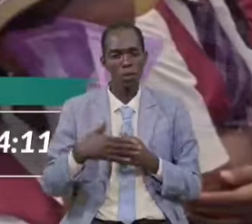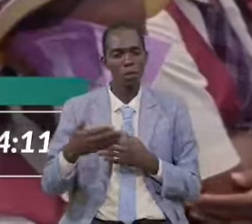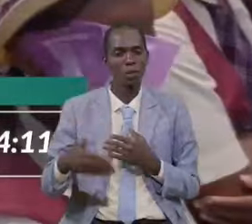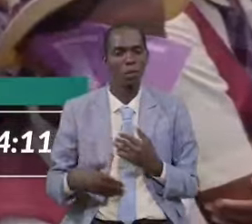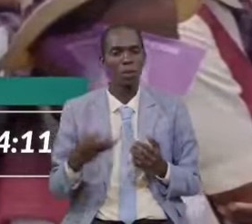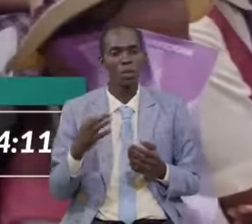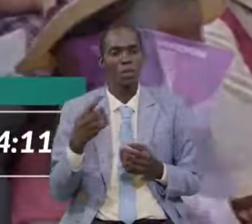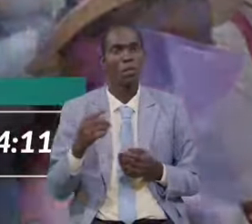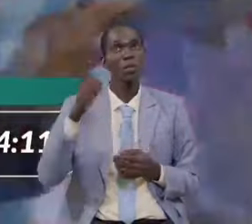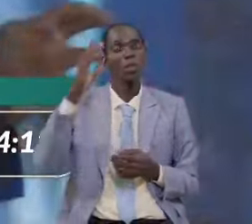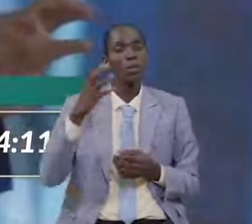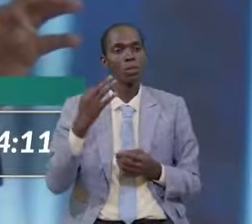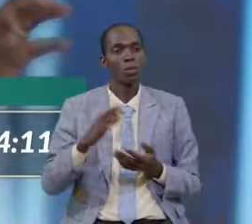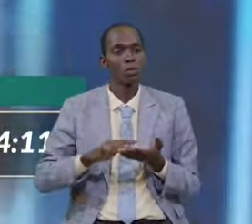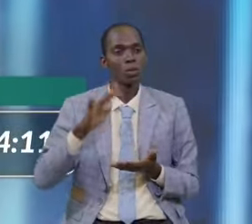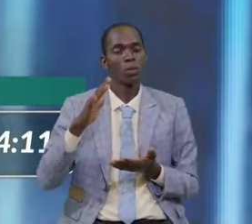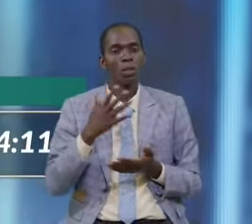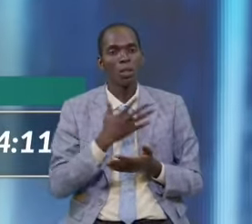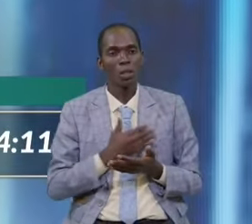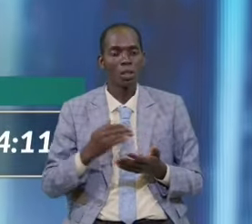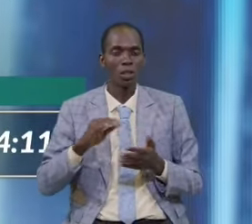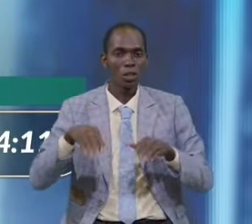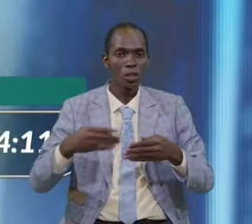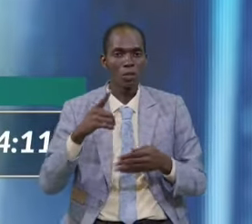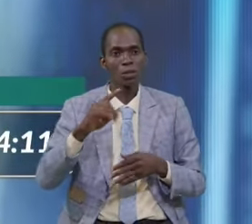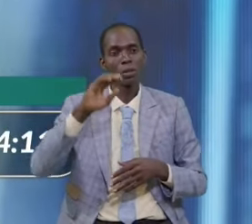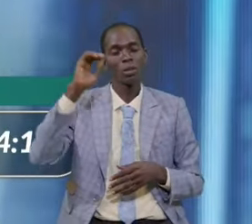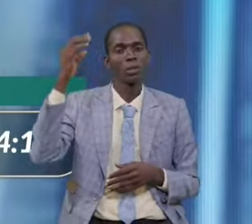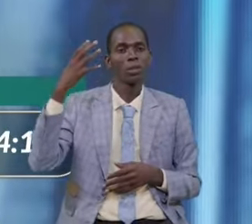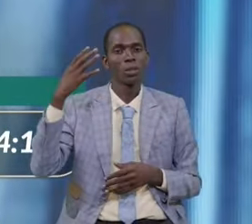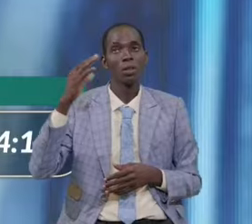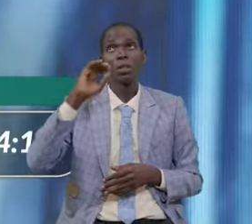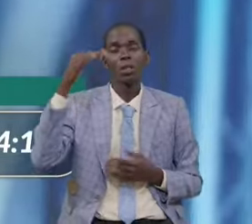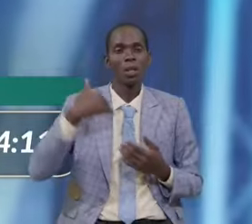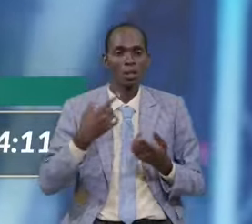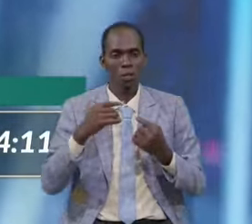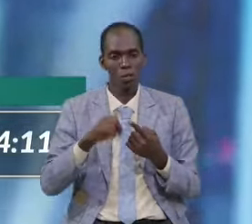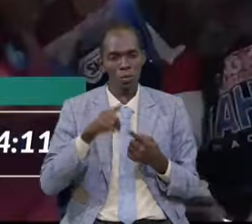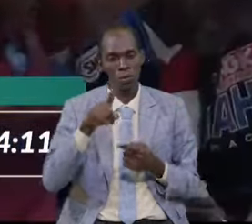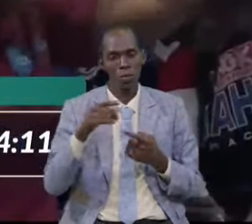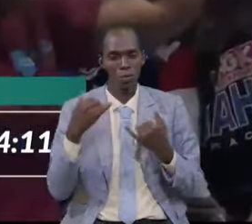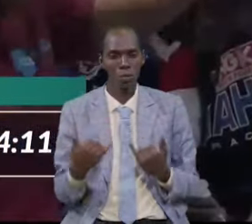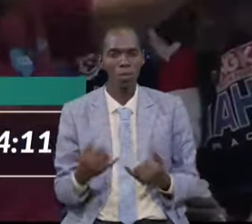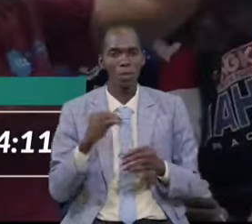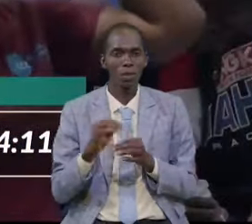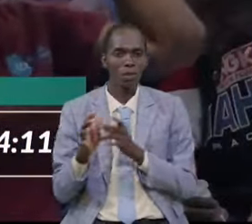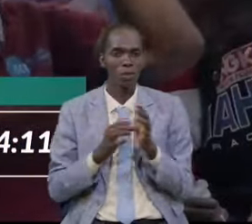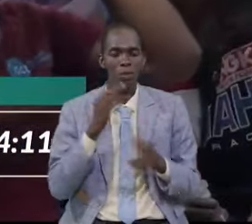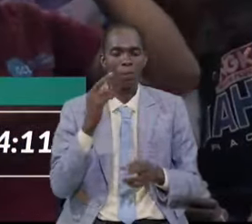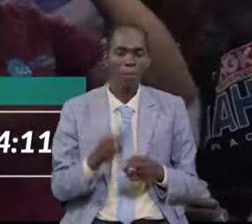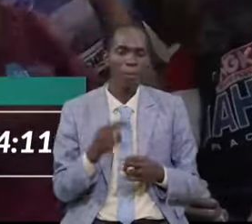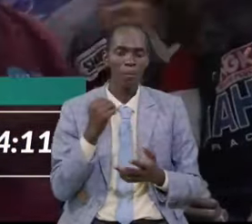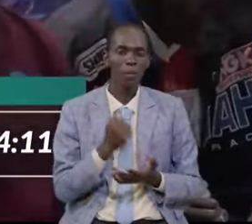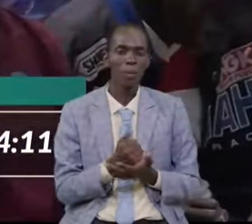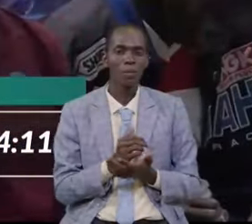gloire et il te donne la grâce est venue pour toi. J'ai dit la grâce est venue pour toi. la